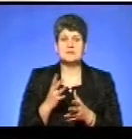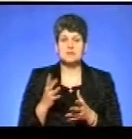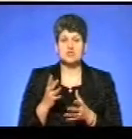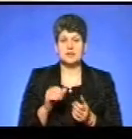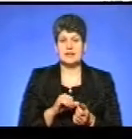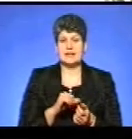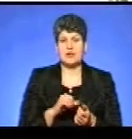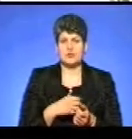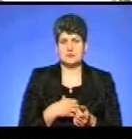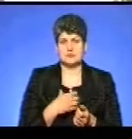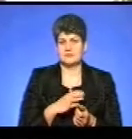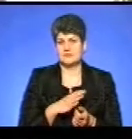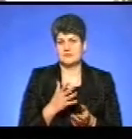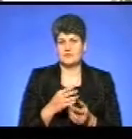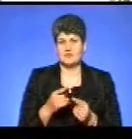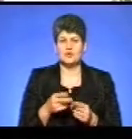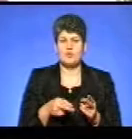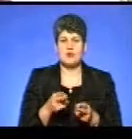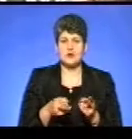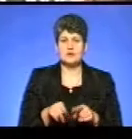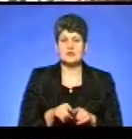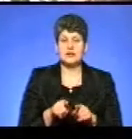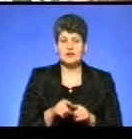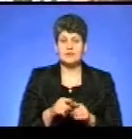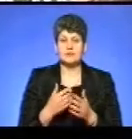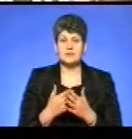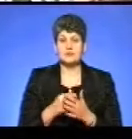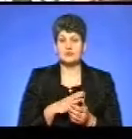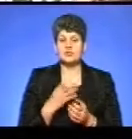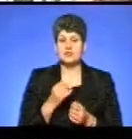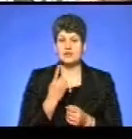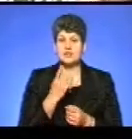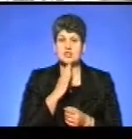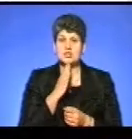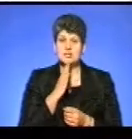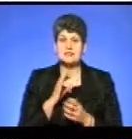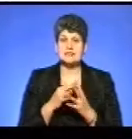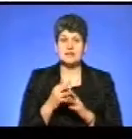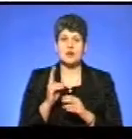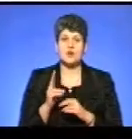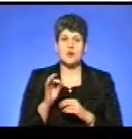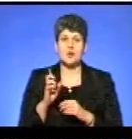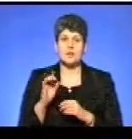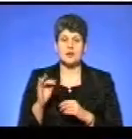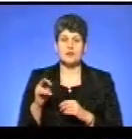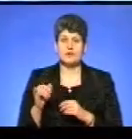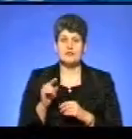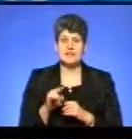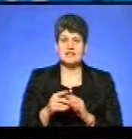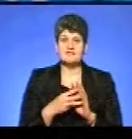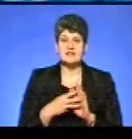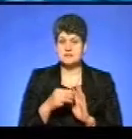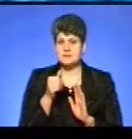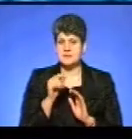ніж та операція. Схожі симптоми у своєї дитини помітила ще одна жінка із села Кобиловолоки Галина Літинська. Її